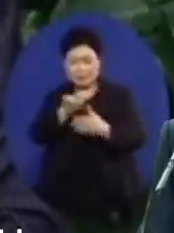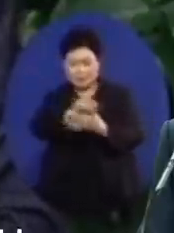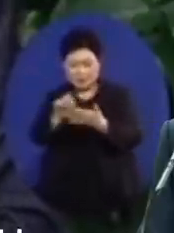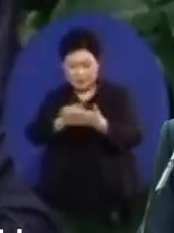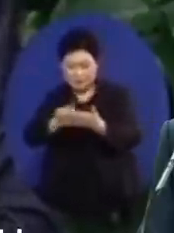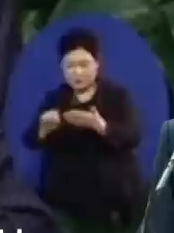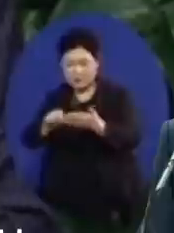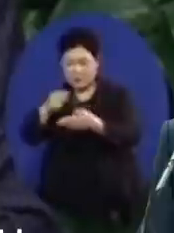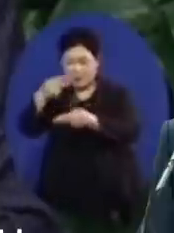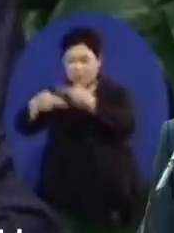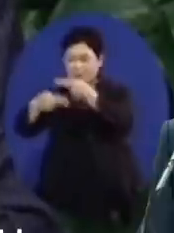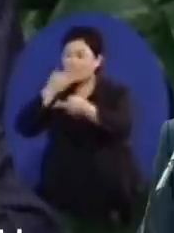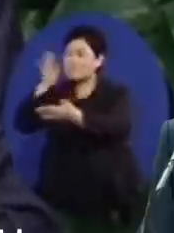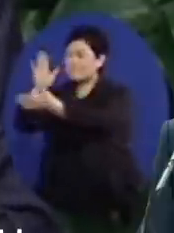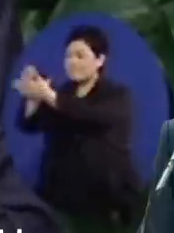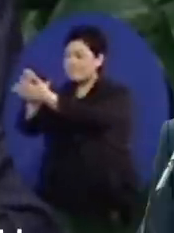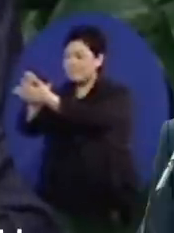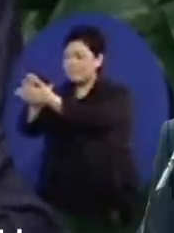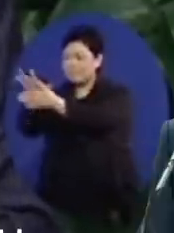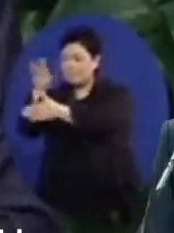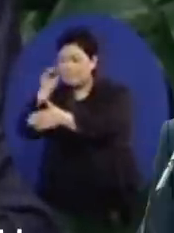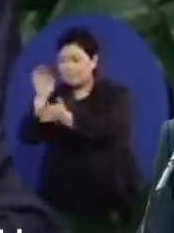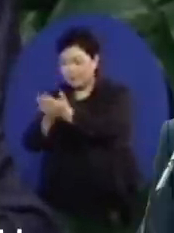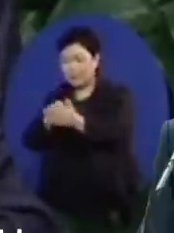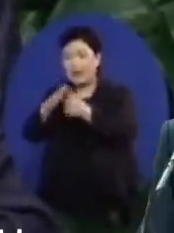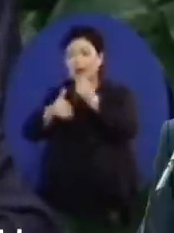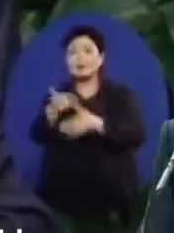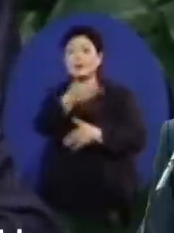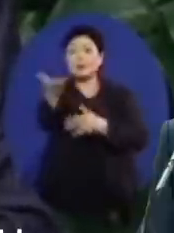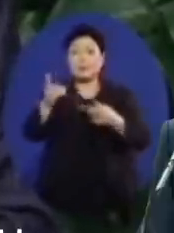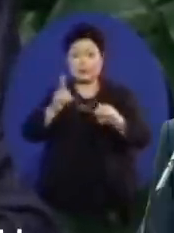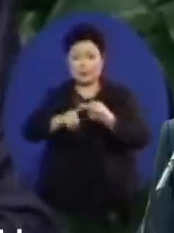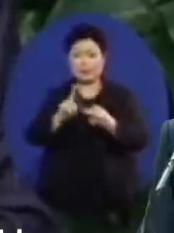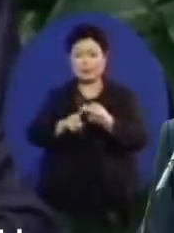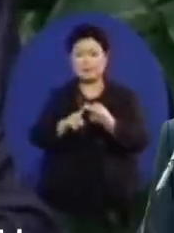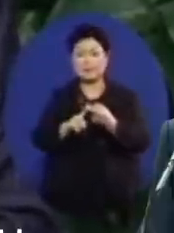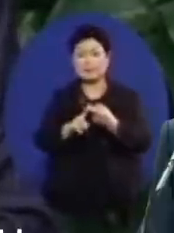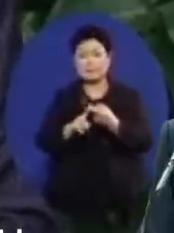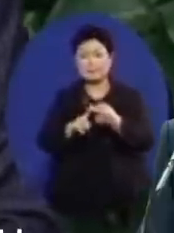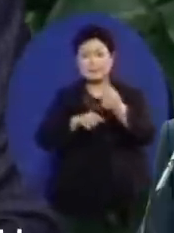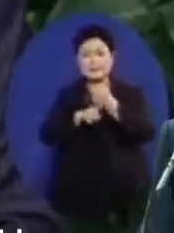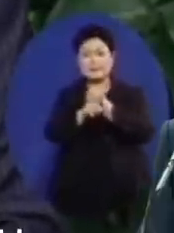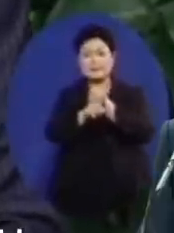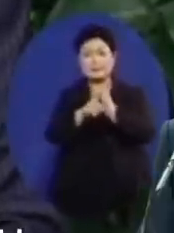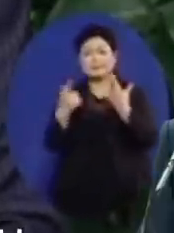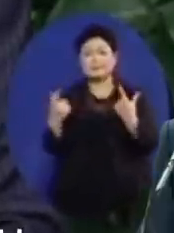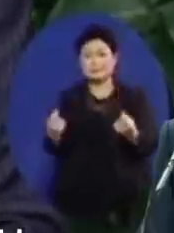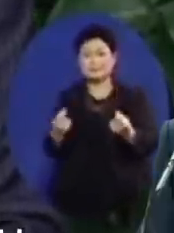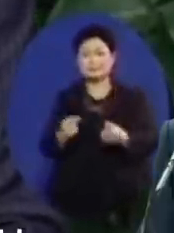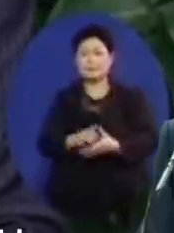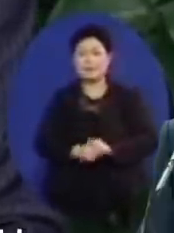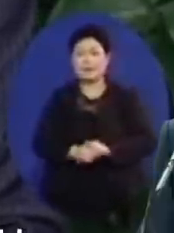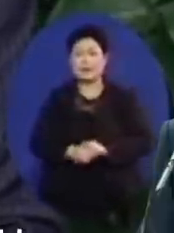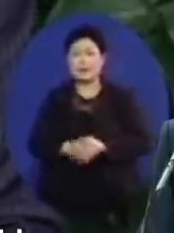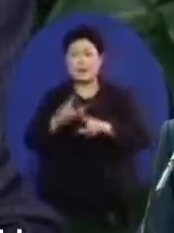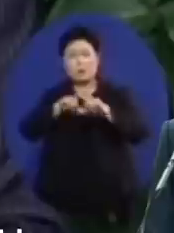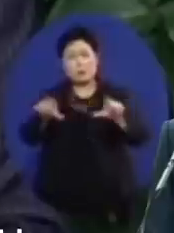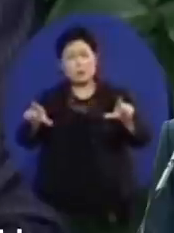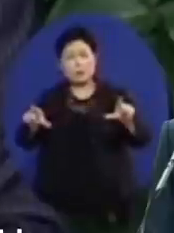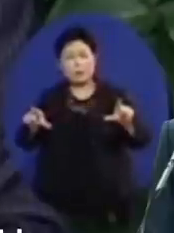벽에 붙여놓으십시오. 하나님이 여러분에 대한 뜻입니다.